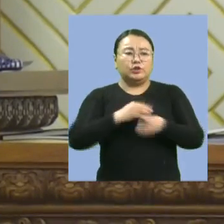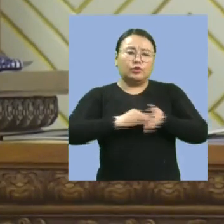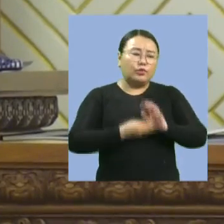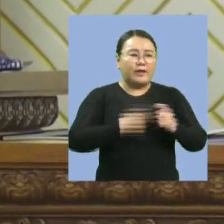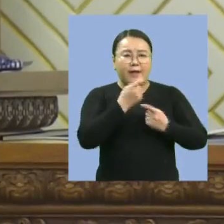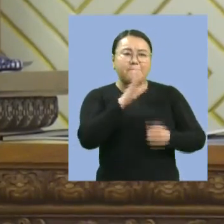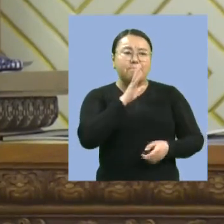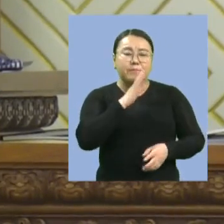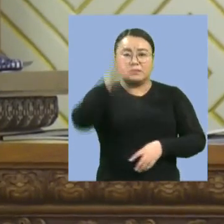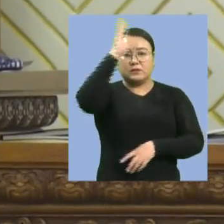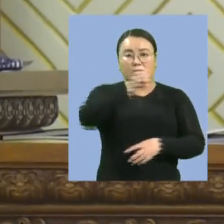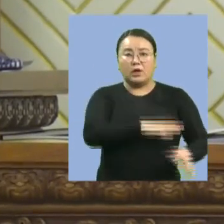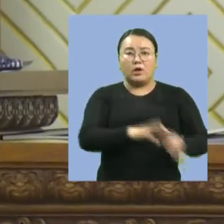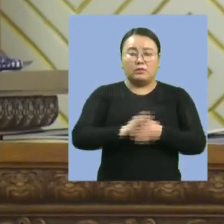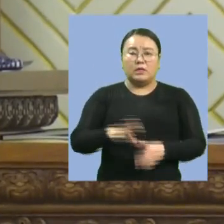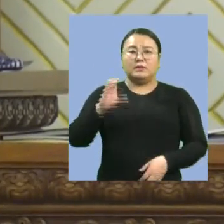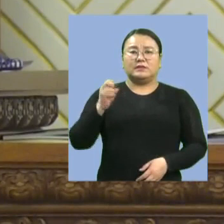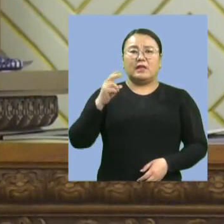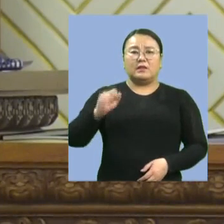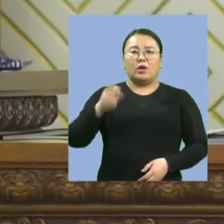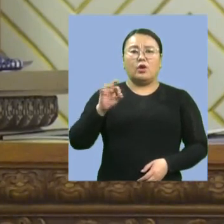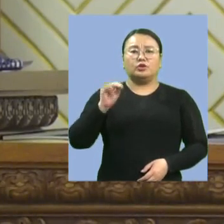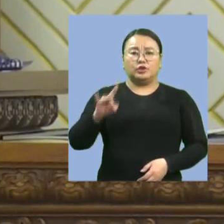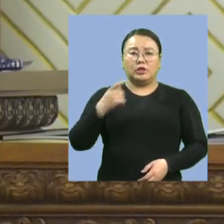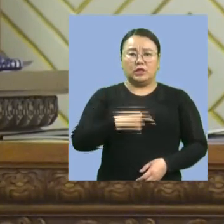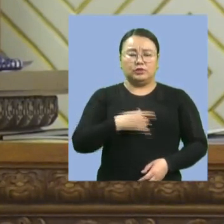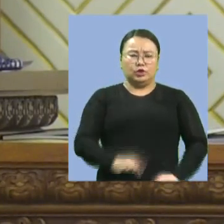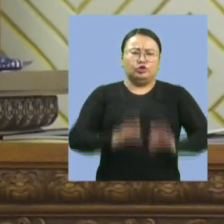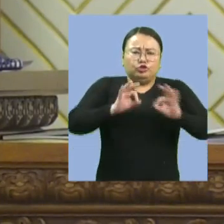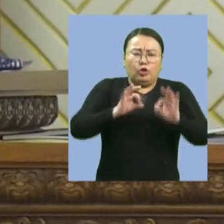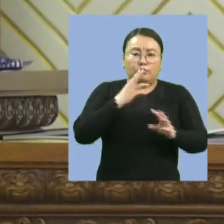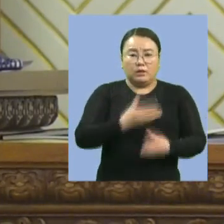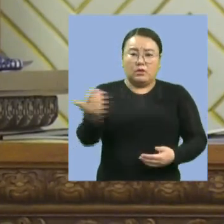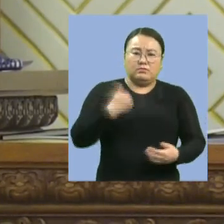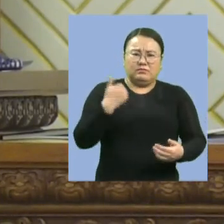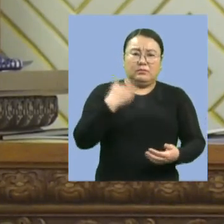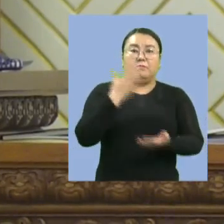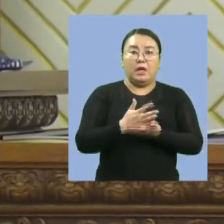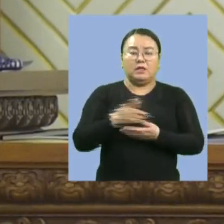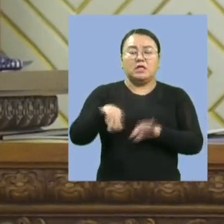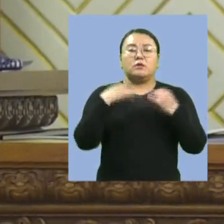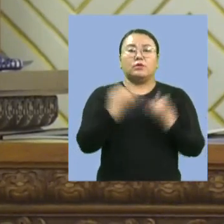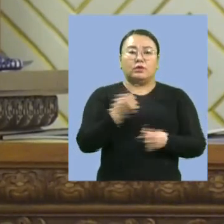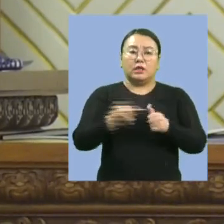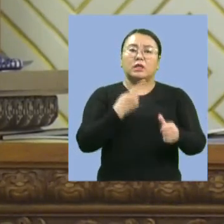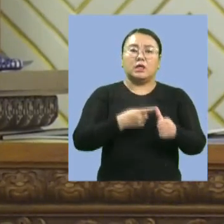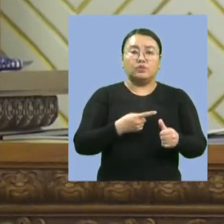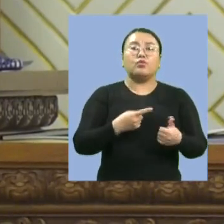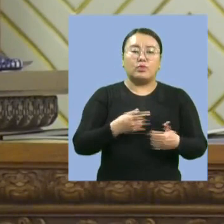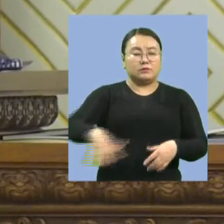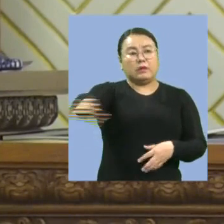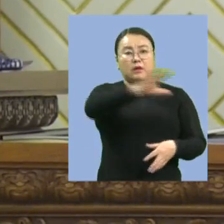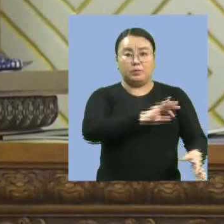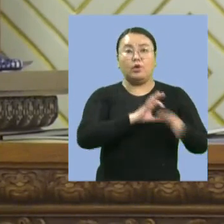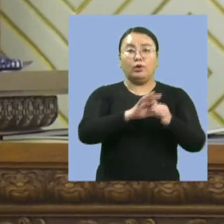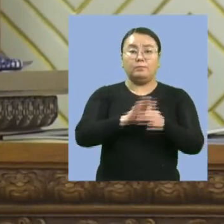үеэр сайд нарын оролцоотой холбогдуулаад манай цэндийн сандах очир гишүүнээс эхлүүлээд зүү зүүтэй олон шаардлага тавьсан. Эцэст улсын хурлын